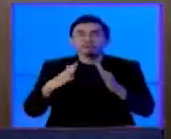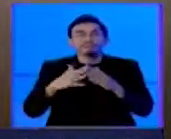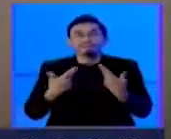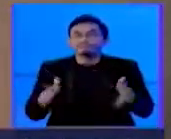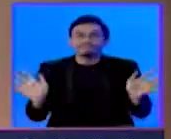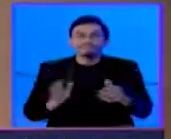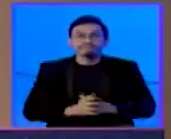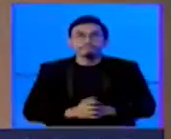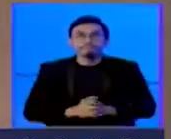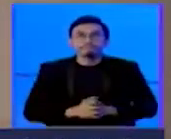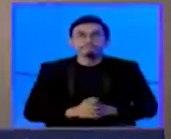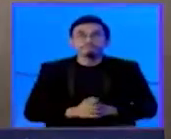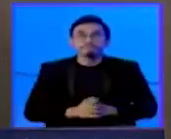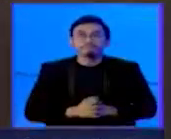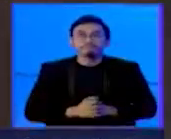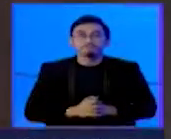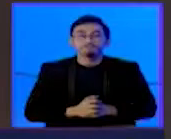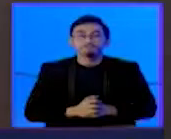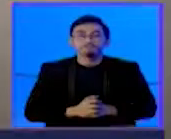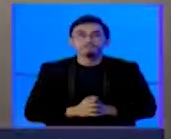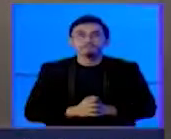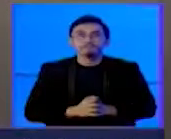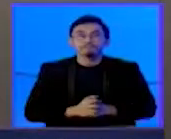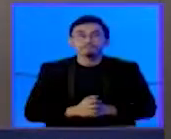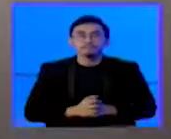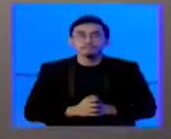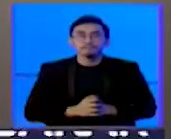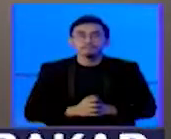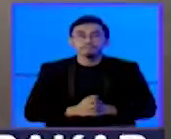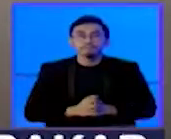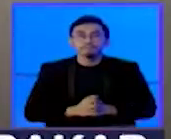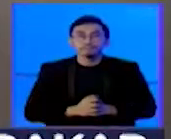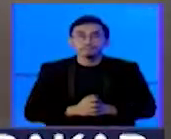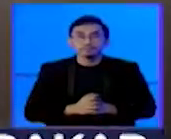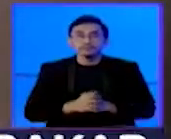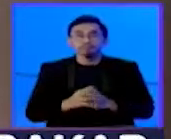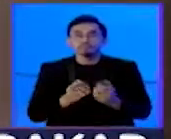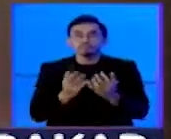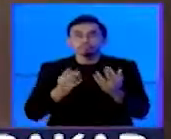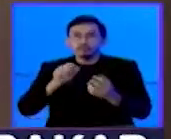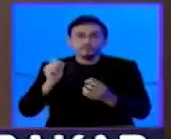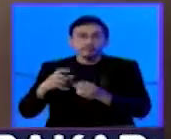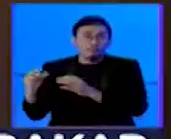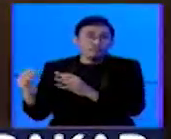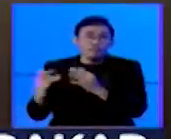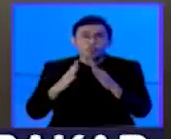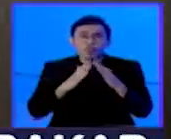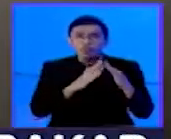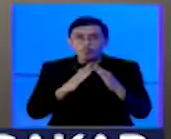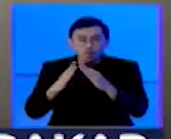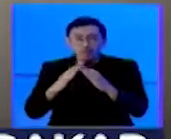tinggal Hai video amatir warga api dengan cepat menyambar belasan rumah warga di permukiman padat penduduk